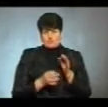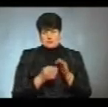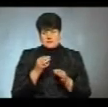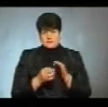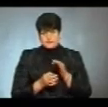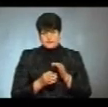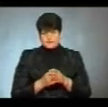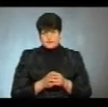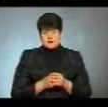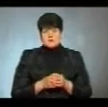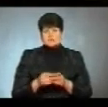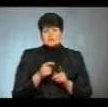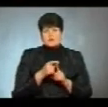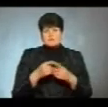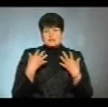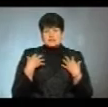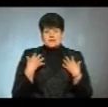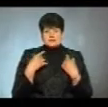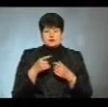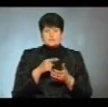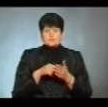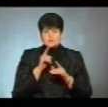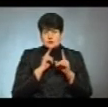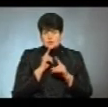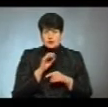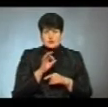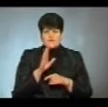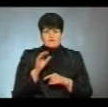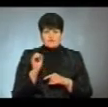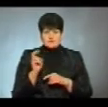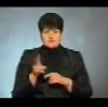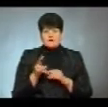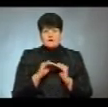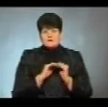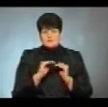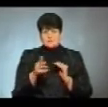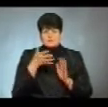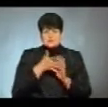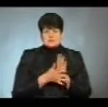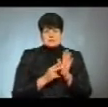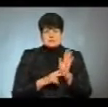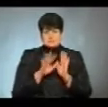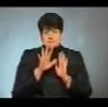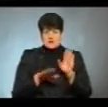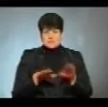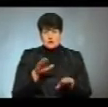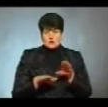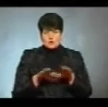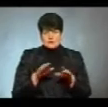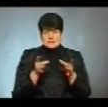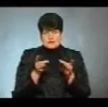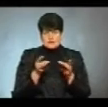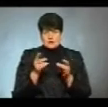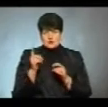словами начальника відділу технагляду Тернопільської міської ради Олега Вітика, на асфальтне покриття витратили 75 тонн сировини та близько